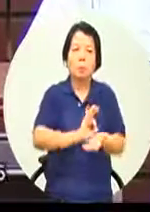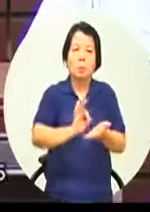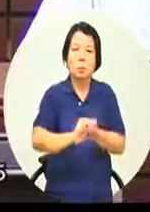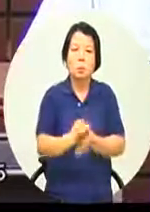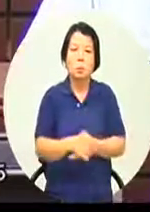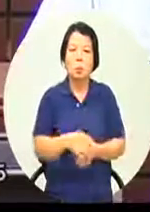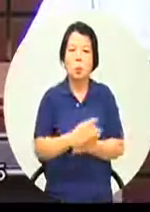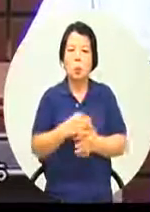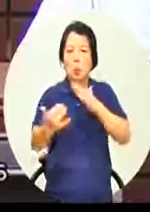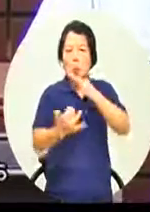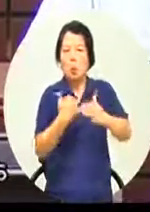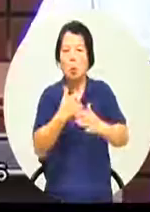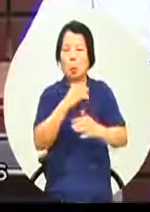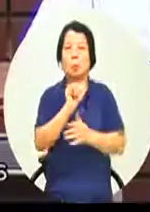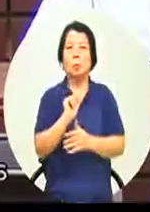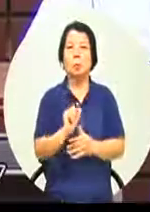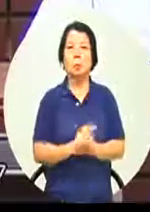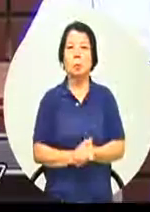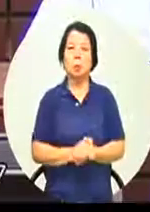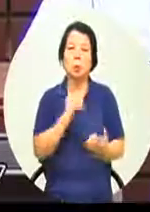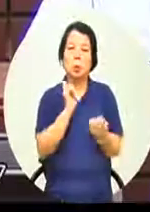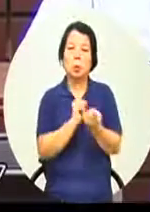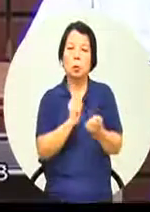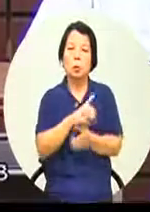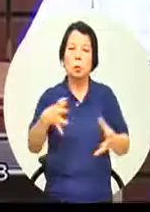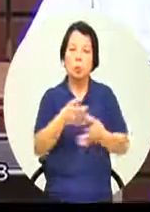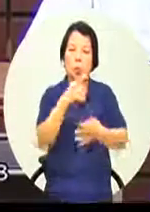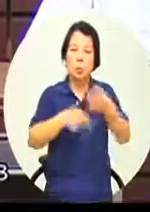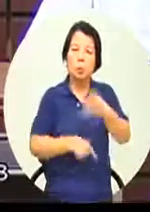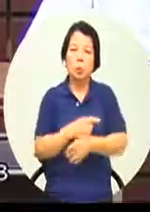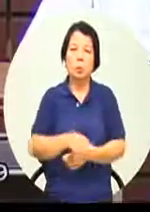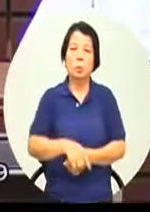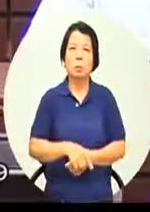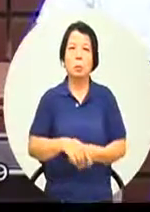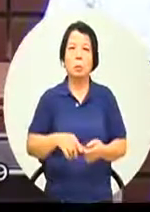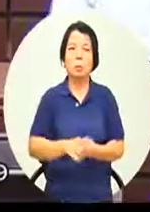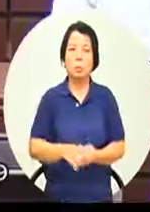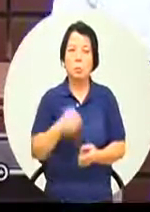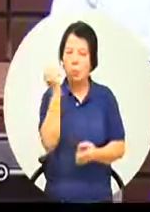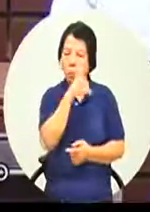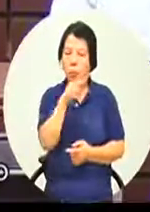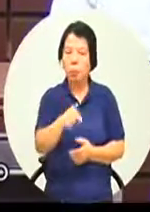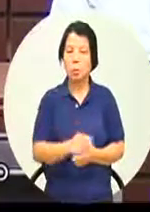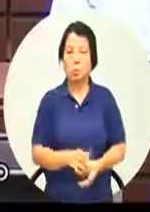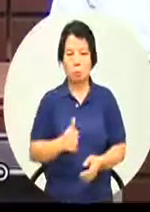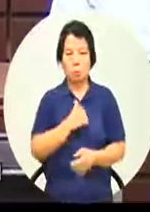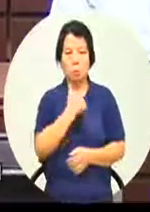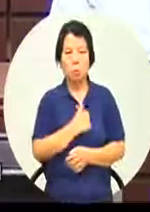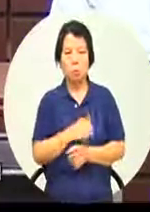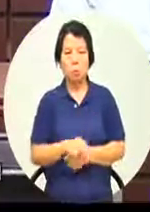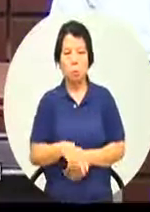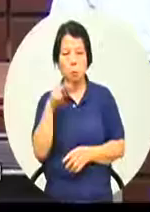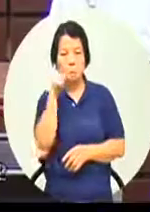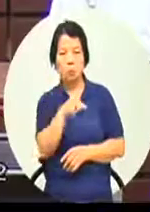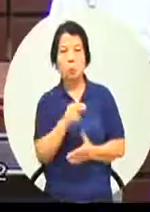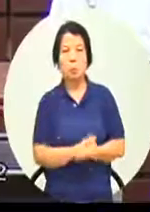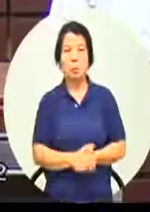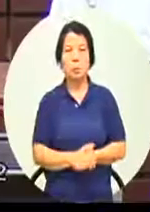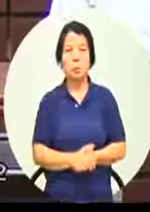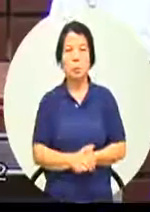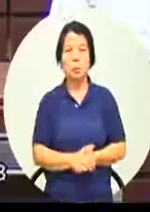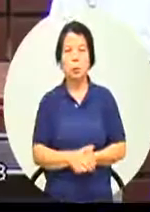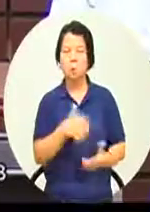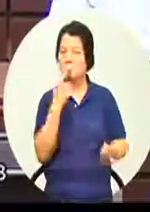或者是在这样子对我的同仁这样子的话，我说实在的啦哈。我看了也不是很恰